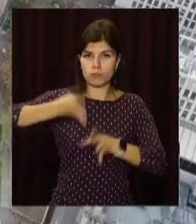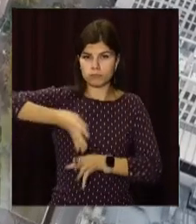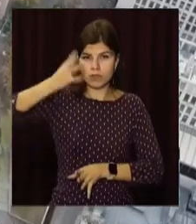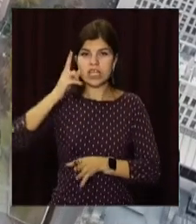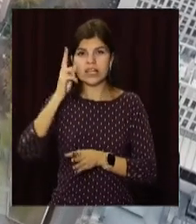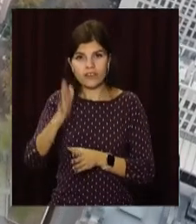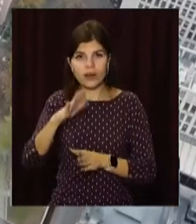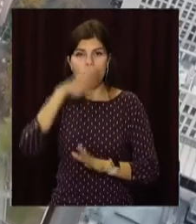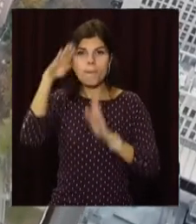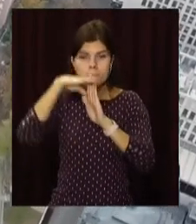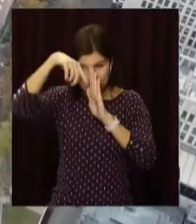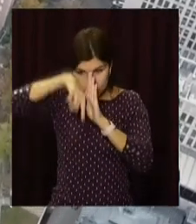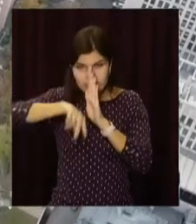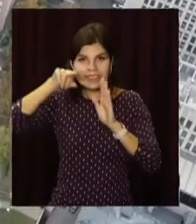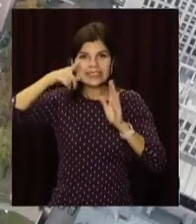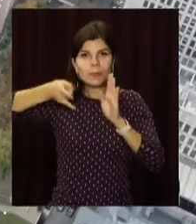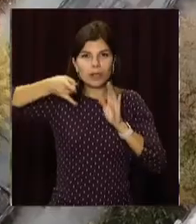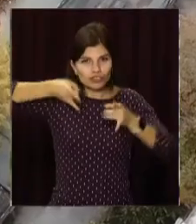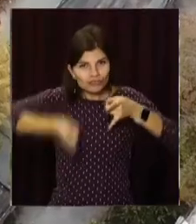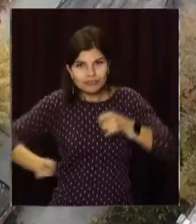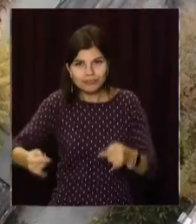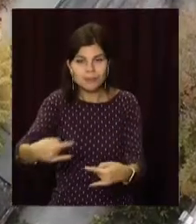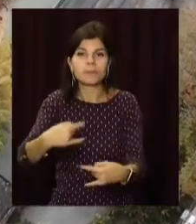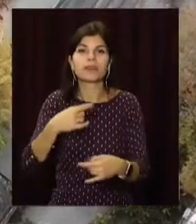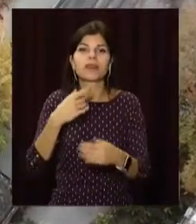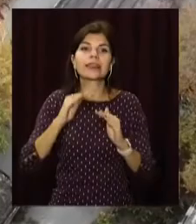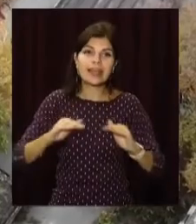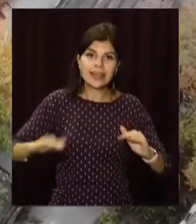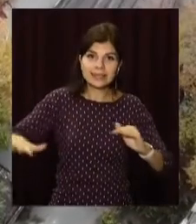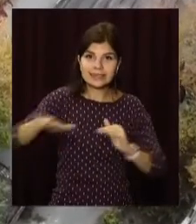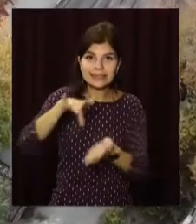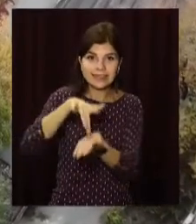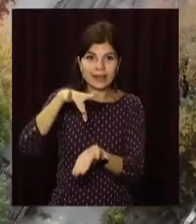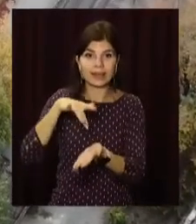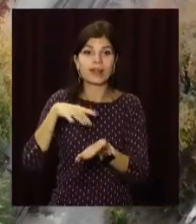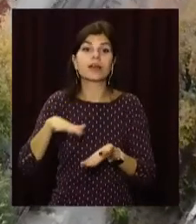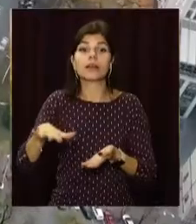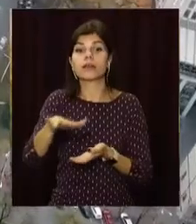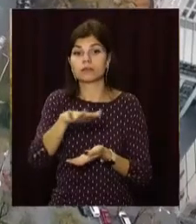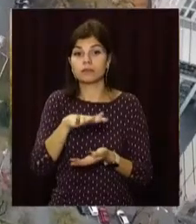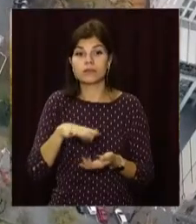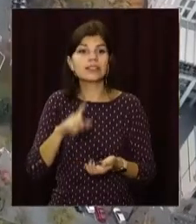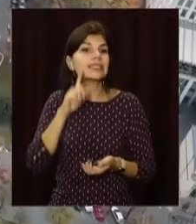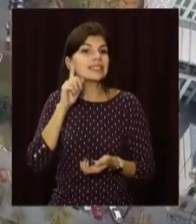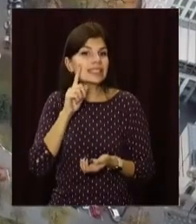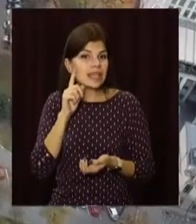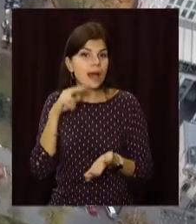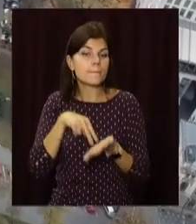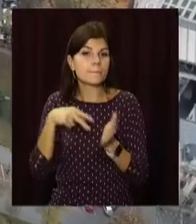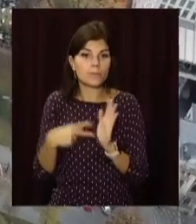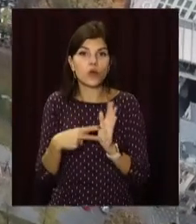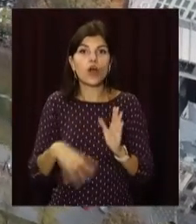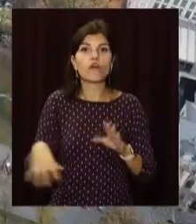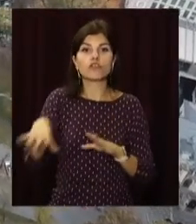підземними паркінгами, офісами, торговельними та дитячими центрами. Благоустрій, зокрема, озеленення запланували у всьому